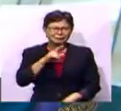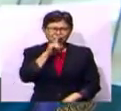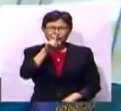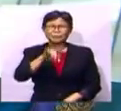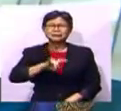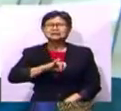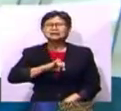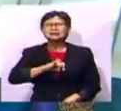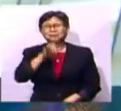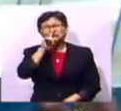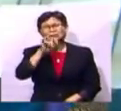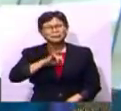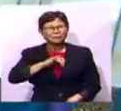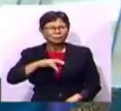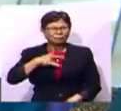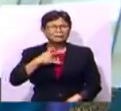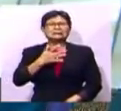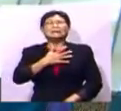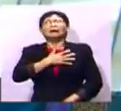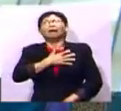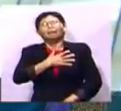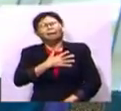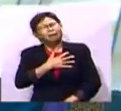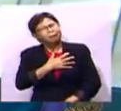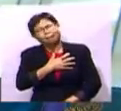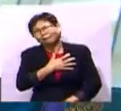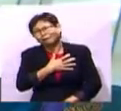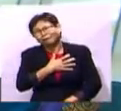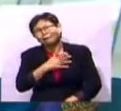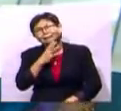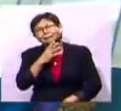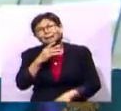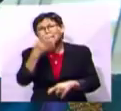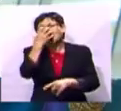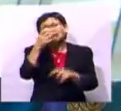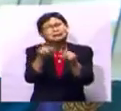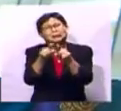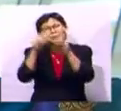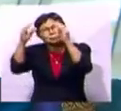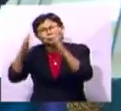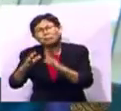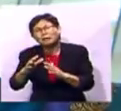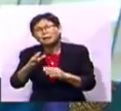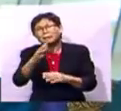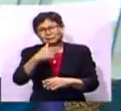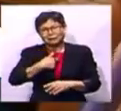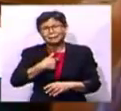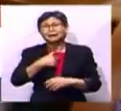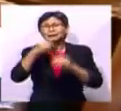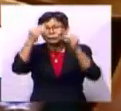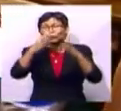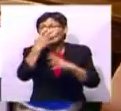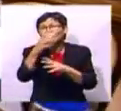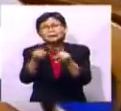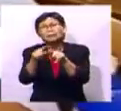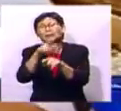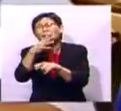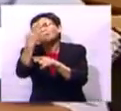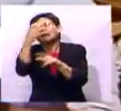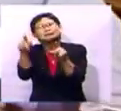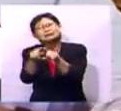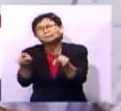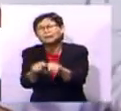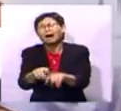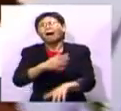Saya rasa sangat very touched. Very touched bila dia kata dia samakan saya dengan ibu dia. Setiap perubahan